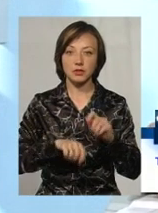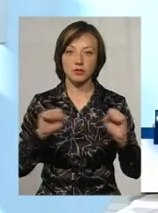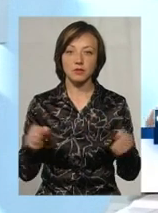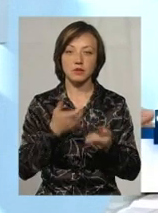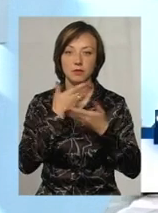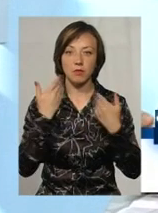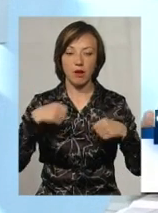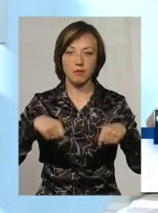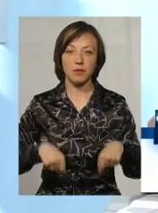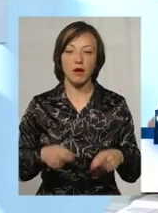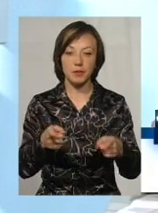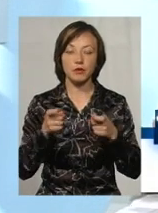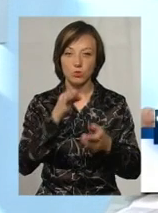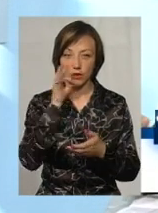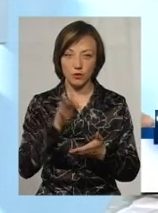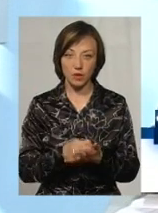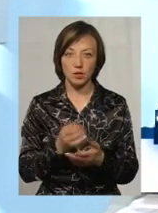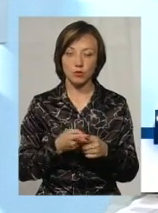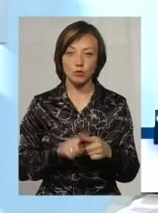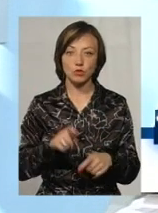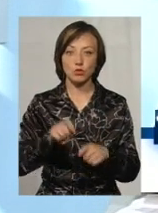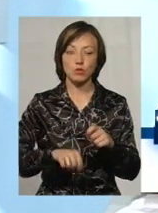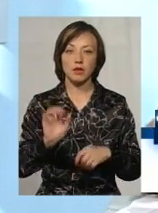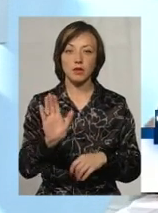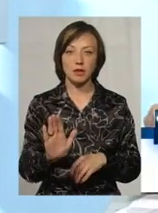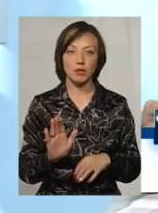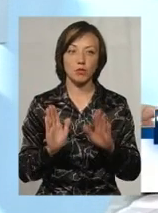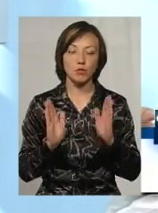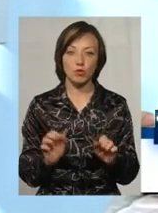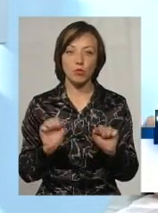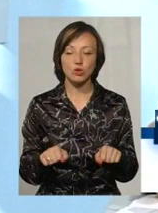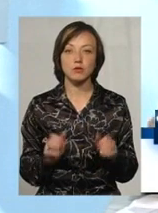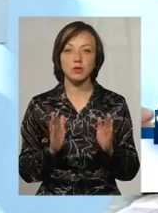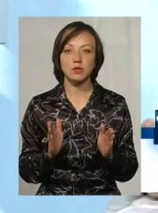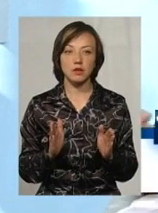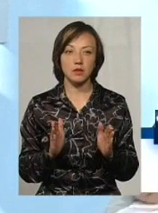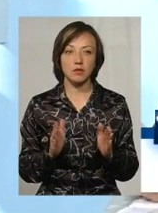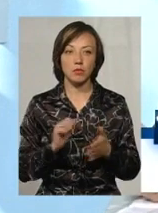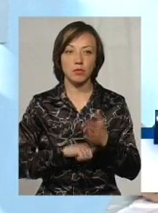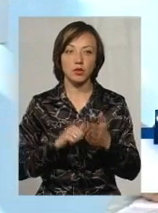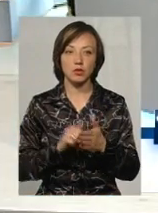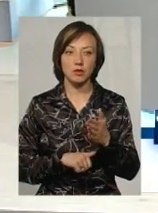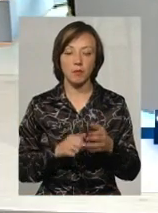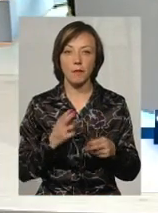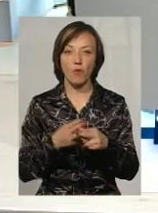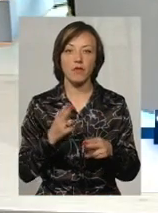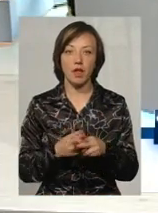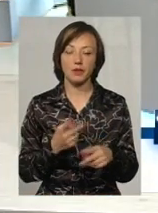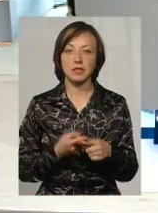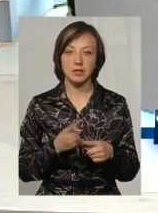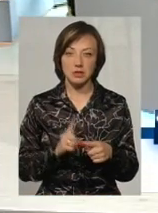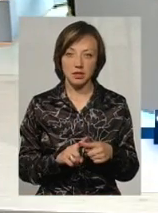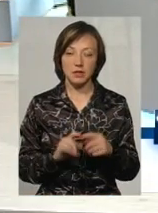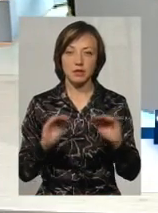маємо права притягнути до відповідальності. Тому і зупинити такі транспортні засоби можемо виключно по причині профілактики. Угу. Саме це